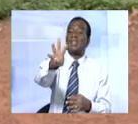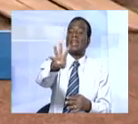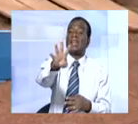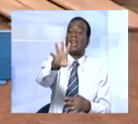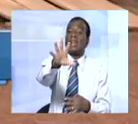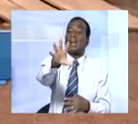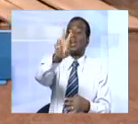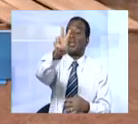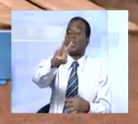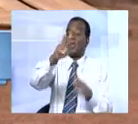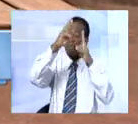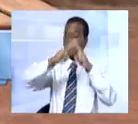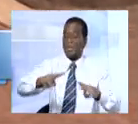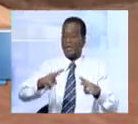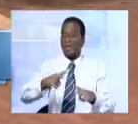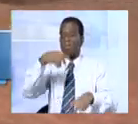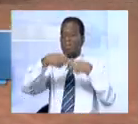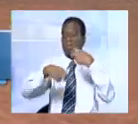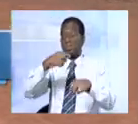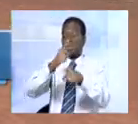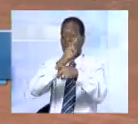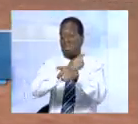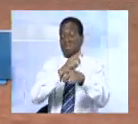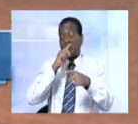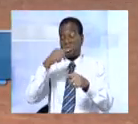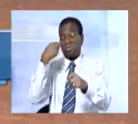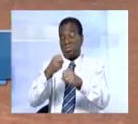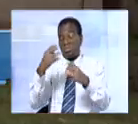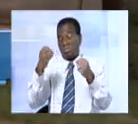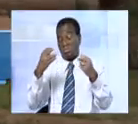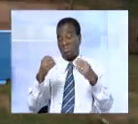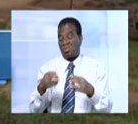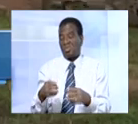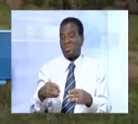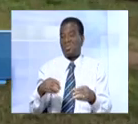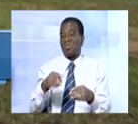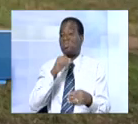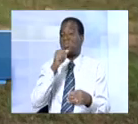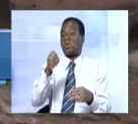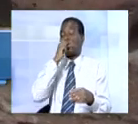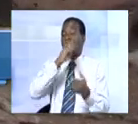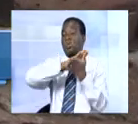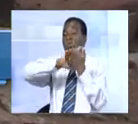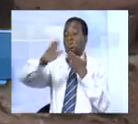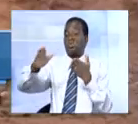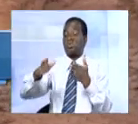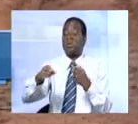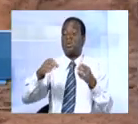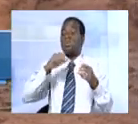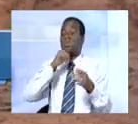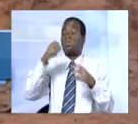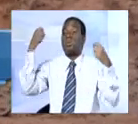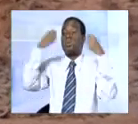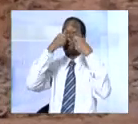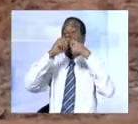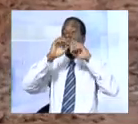partie de la Côte d'Ivoire, les problèmes de développement sont énormes. L'accès à l'eau potable, l'électrification des villages et